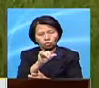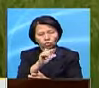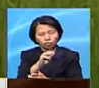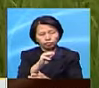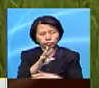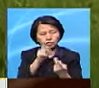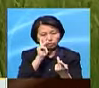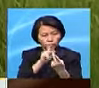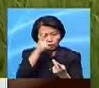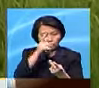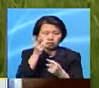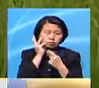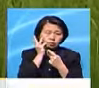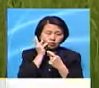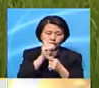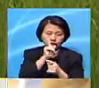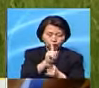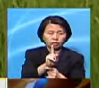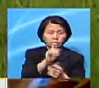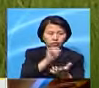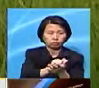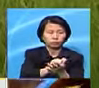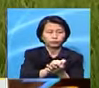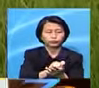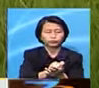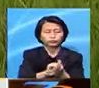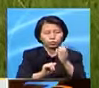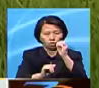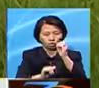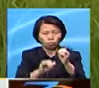bagi Beni padi berkenaan iaitu